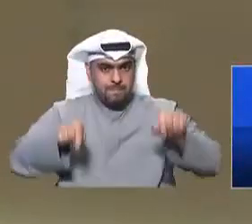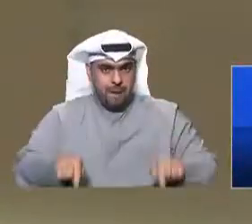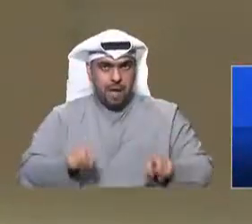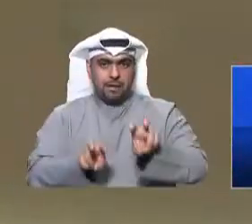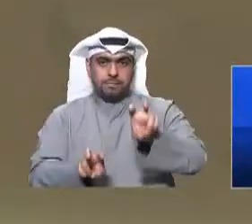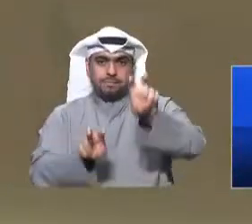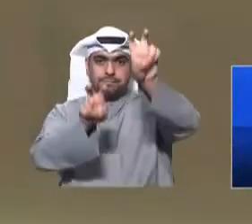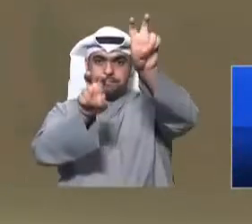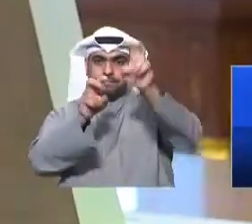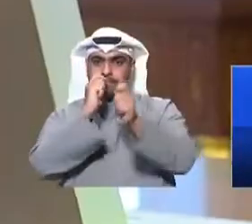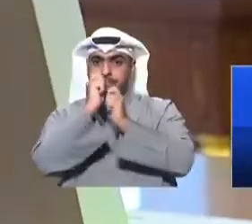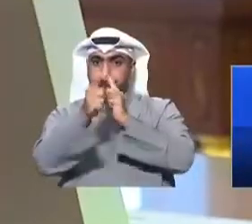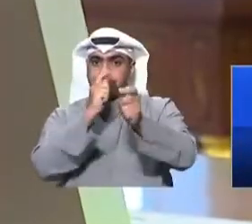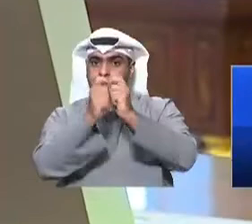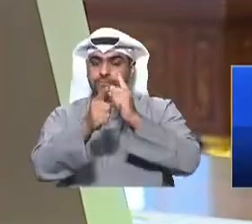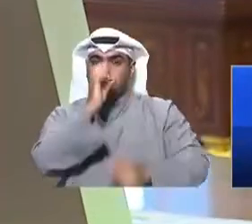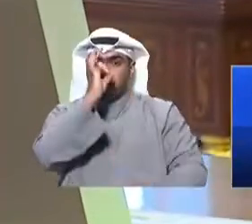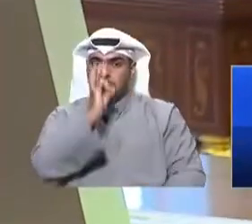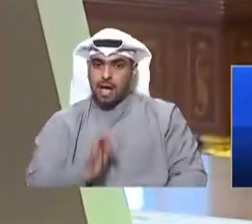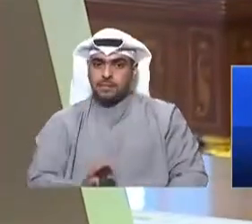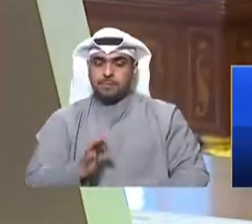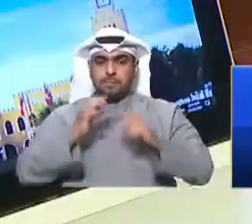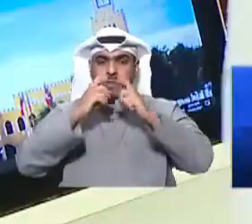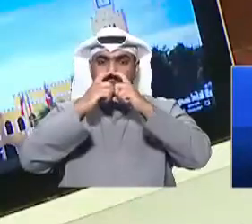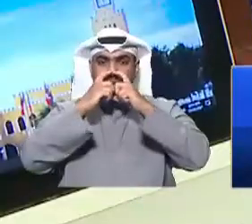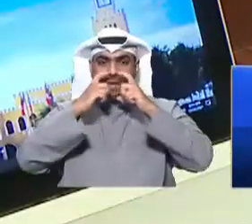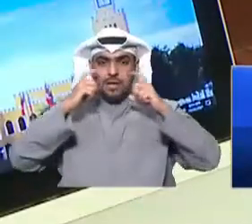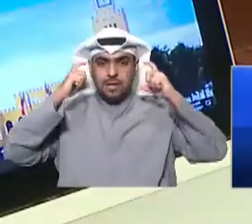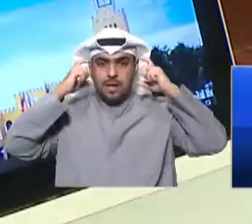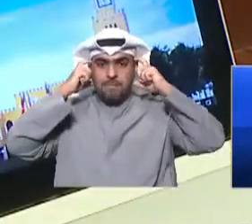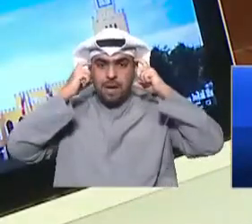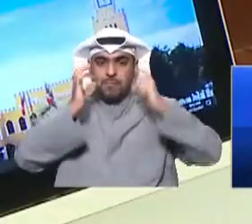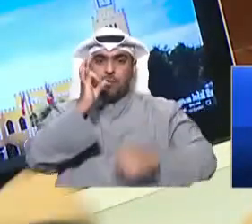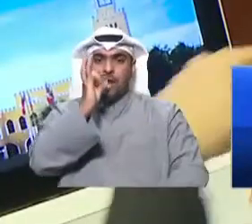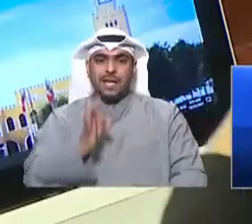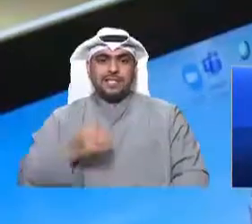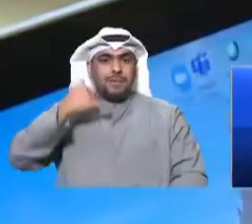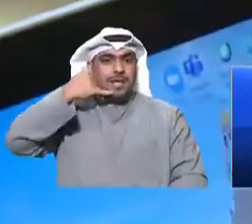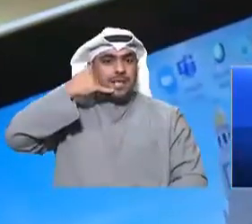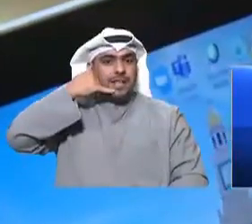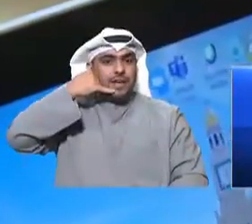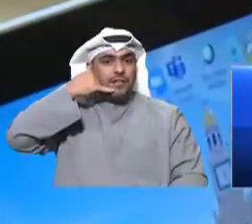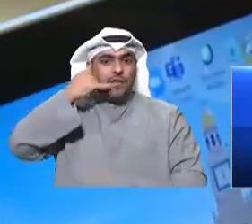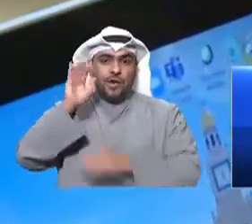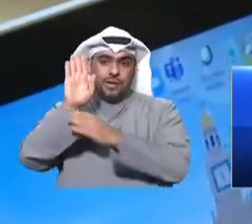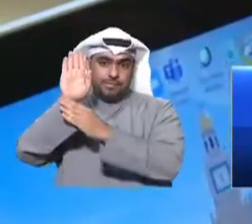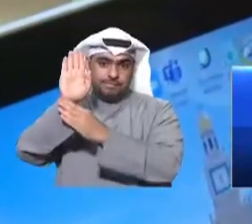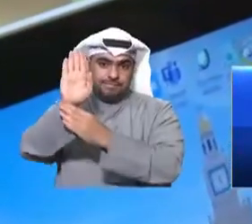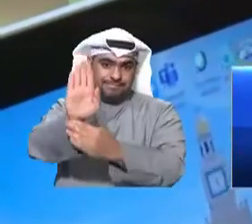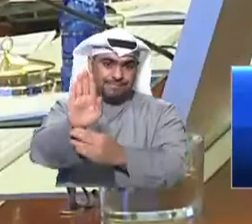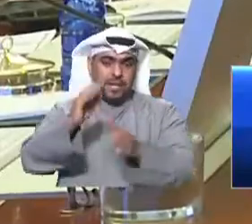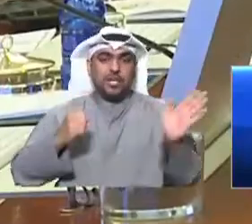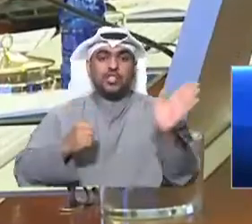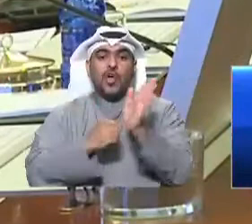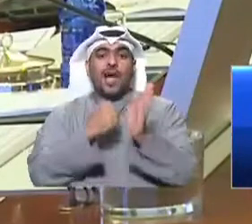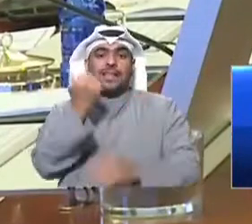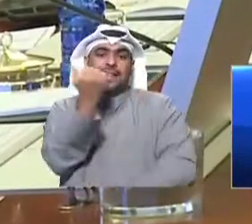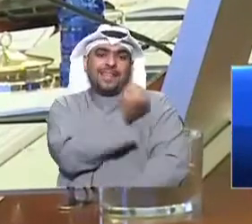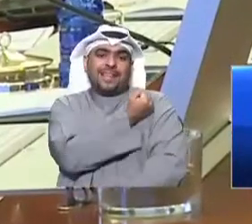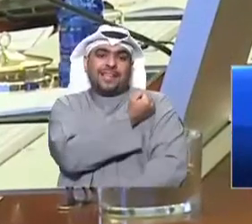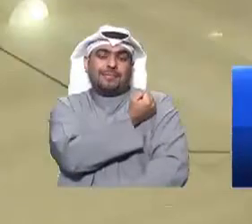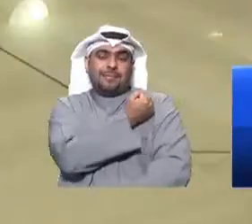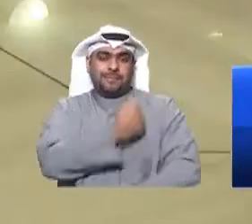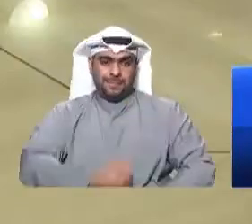المجمعات التجارية منها لبس الكمام والتأكد من أخذ التطعيمات ضد كوفيد-19 أبرز توصيات اجتماع اللجنة